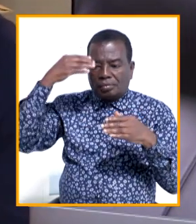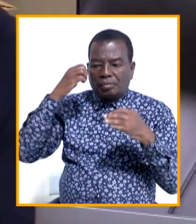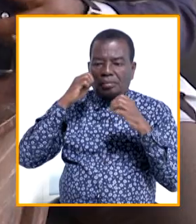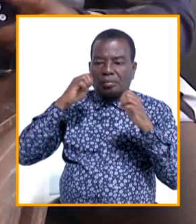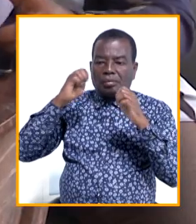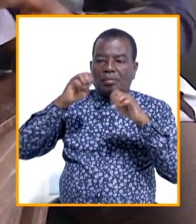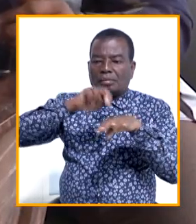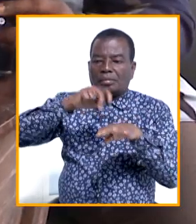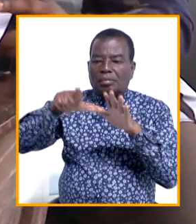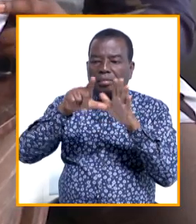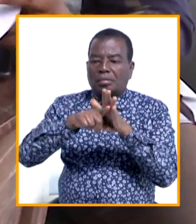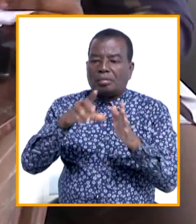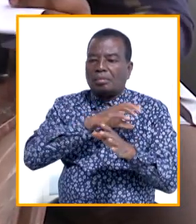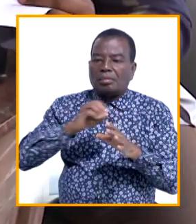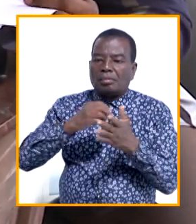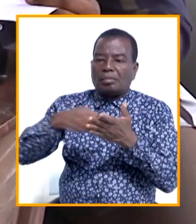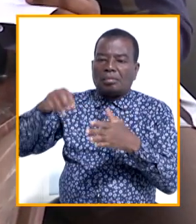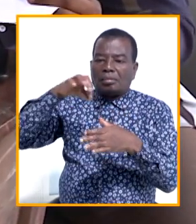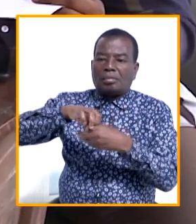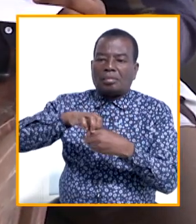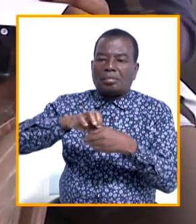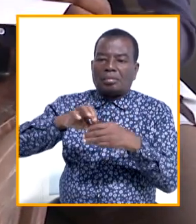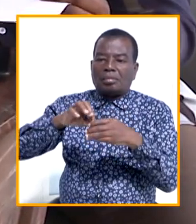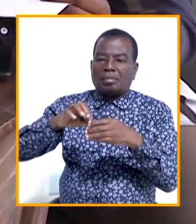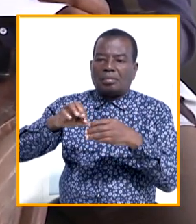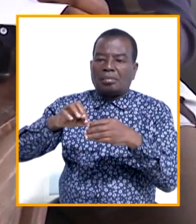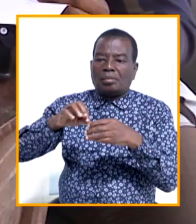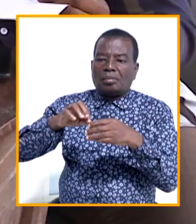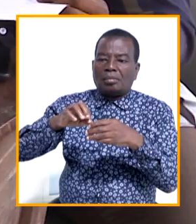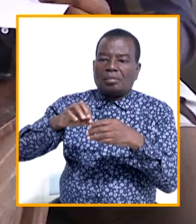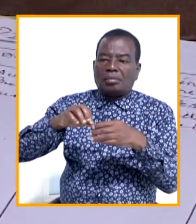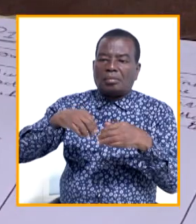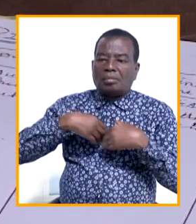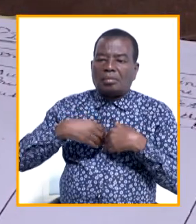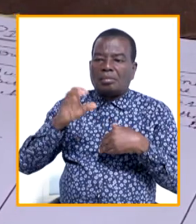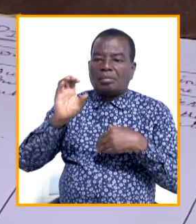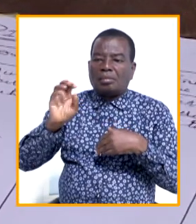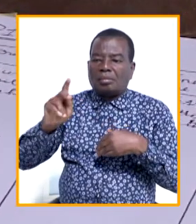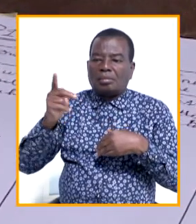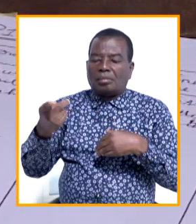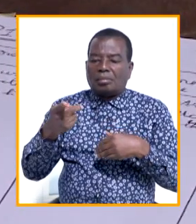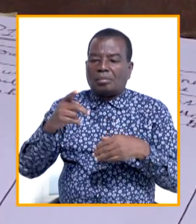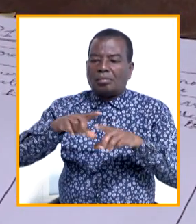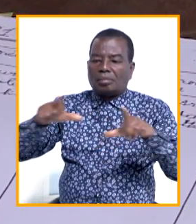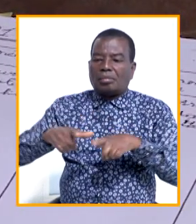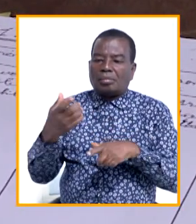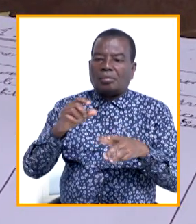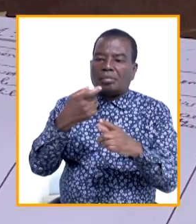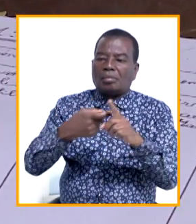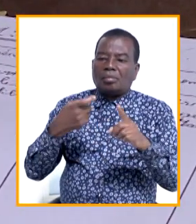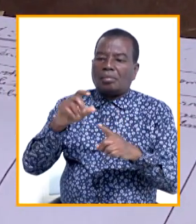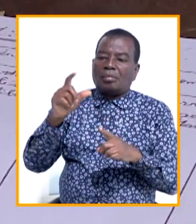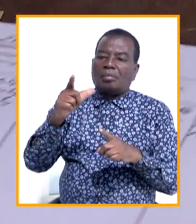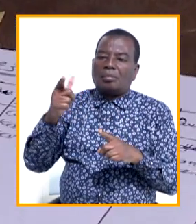nationale les inscriptions dans le préscolaire et au CP1 ont lieu du lundi 4 au vendredi 8